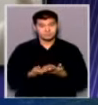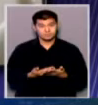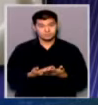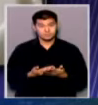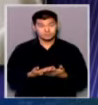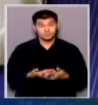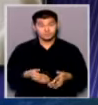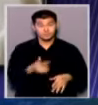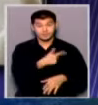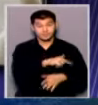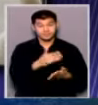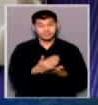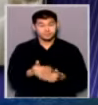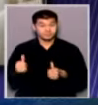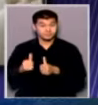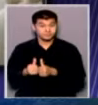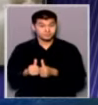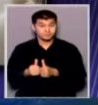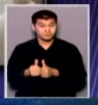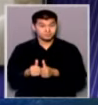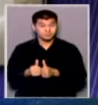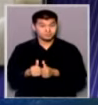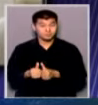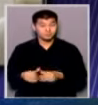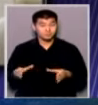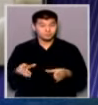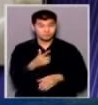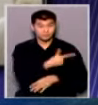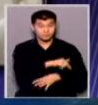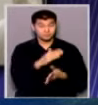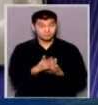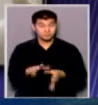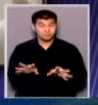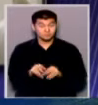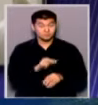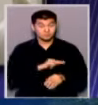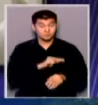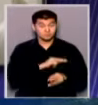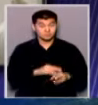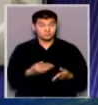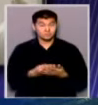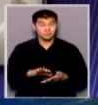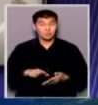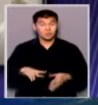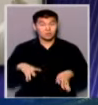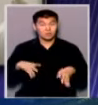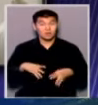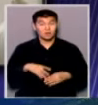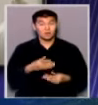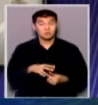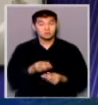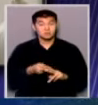өзінің реаниматолог дәрігерлері бар. Сосын қасында реанимацияның резидент дәрігерлері бар. Сосын Грузия елден келген